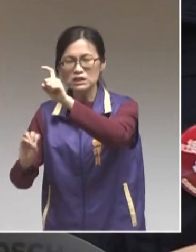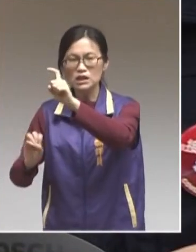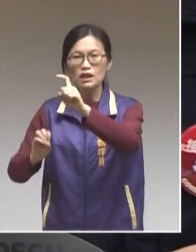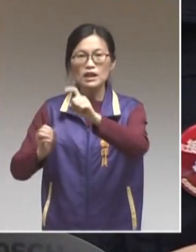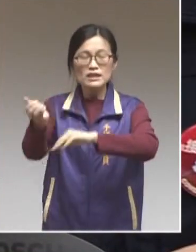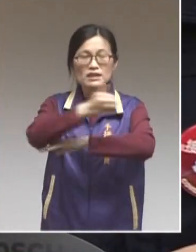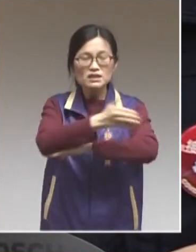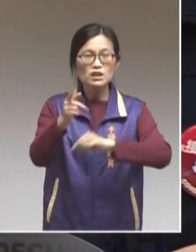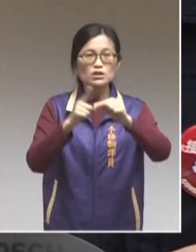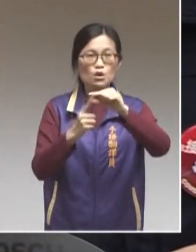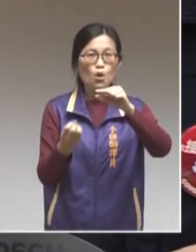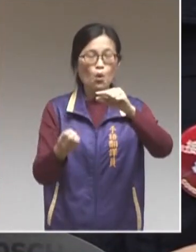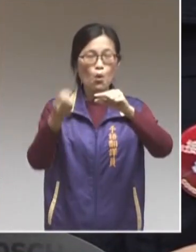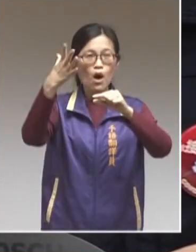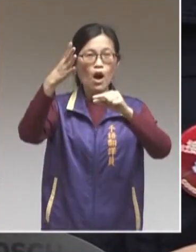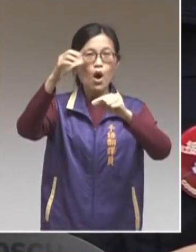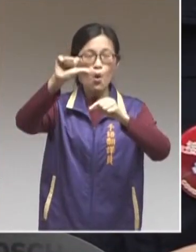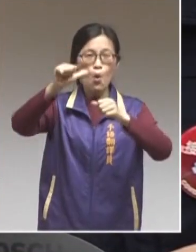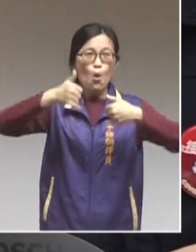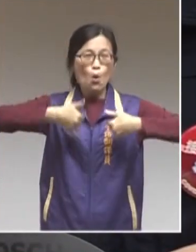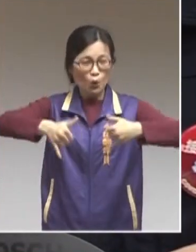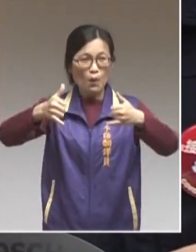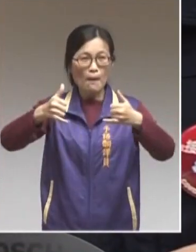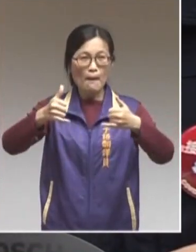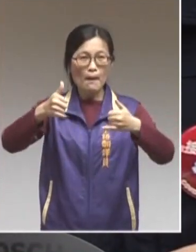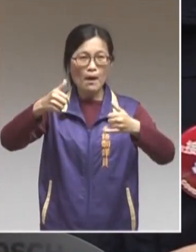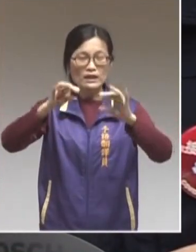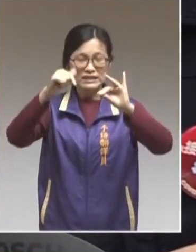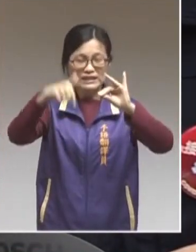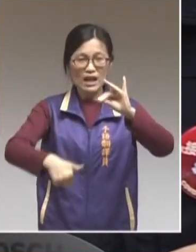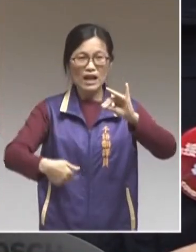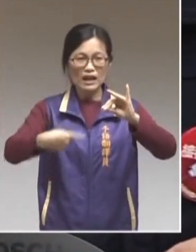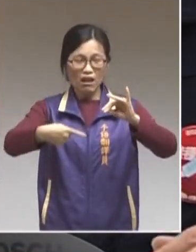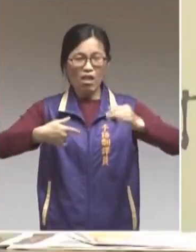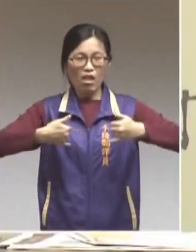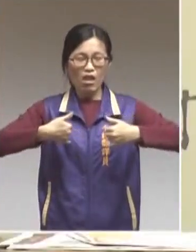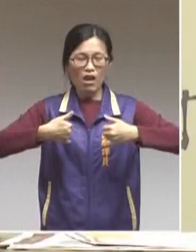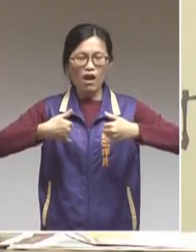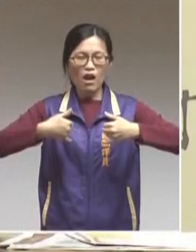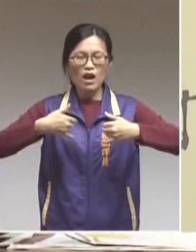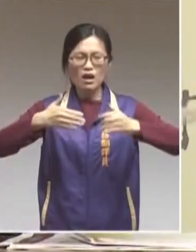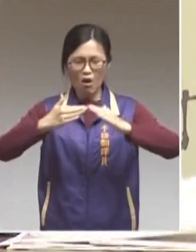镇区中华五路梦时代购物中心 B1 有一个流行服饰柜位这边担任售货员。